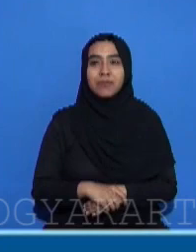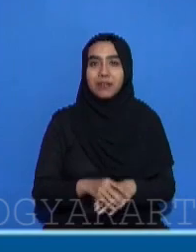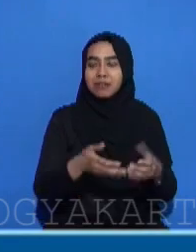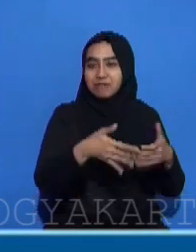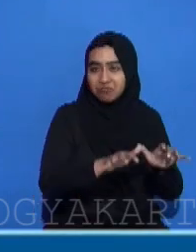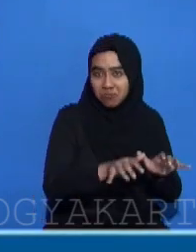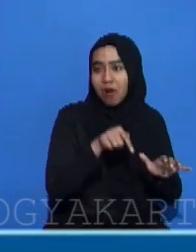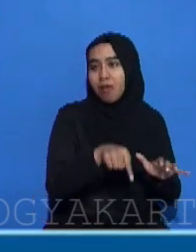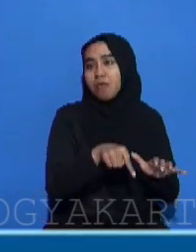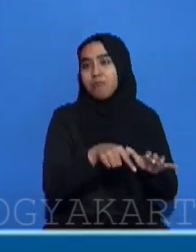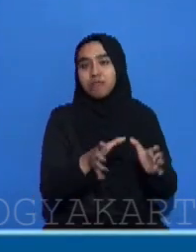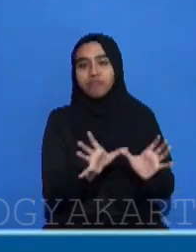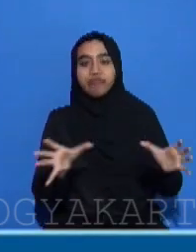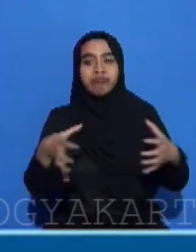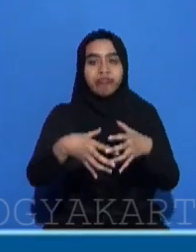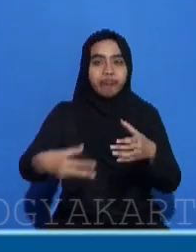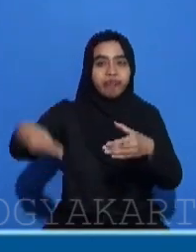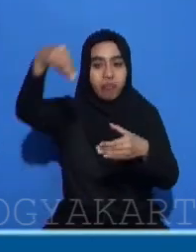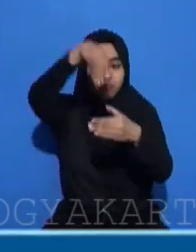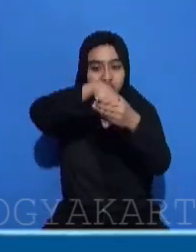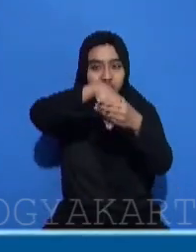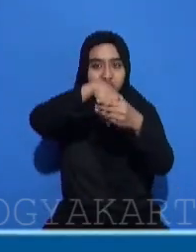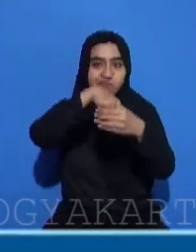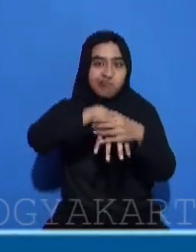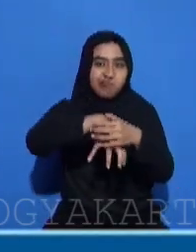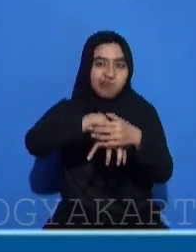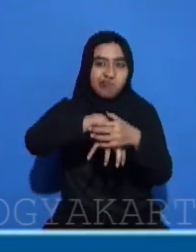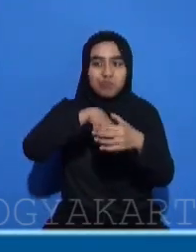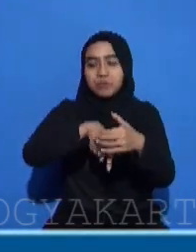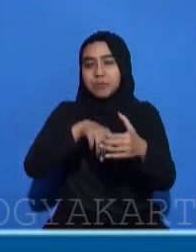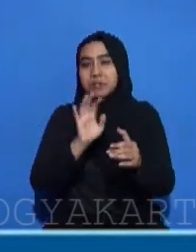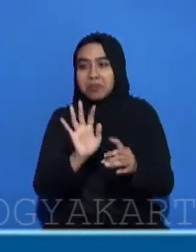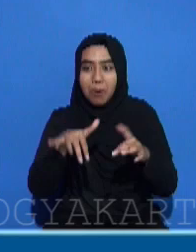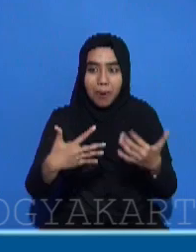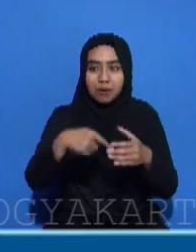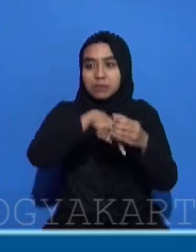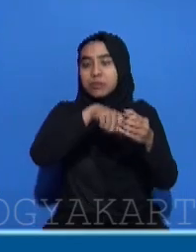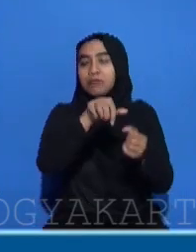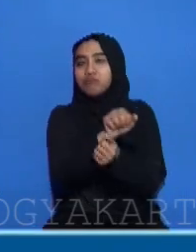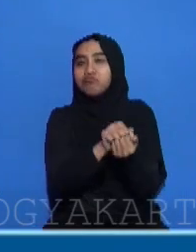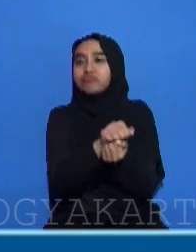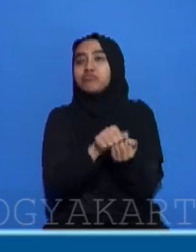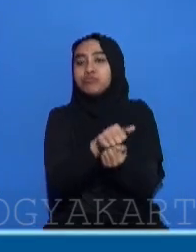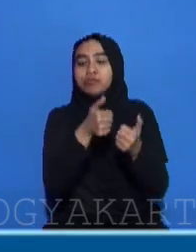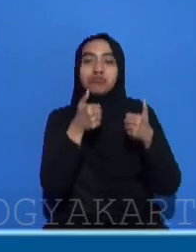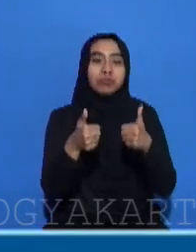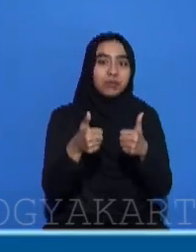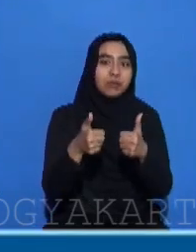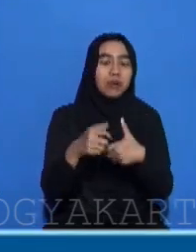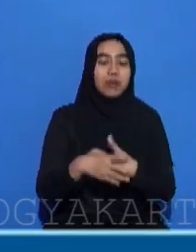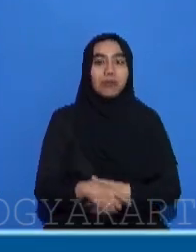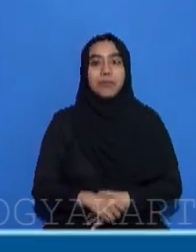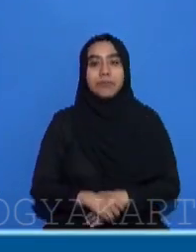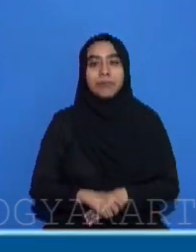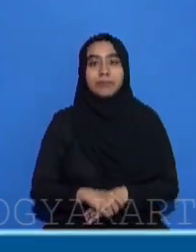dipun wadahi ing setunggaling plastik enggo madet. Supados samangkenipun bahan pakan menika saged awet. Bab wigati ingkang katindakaken inggih